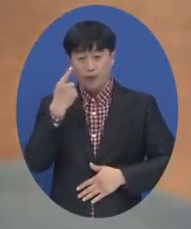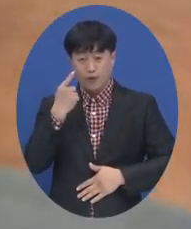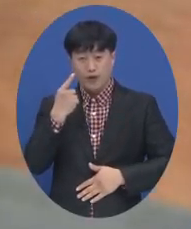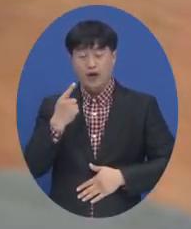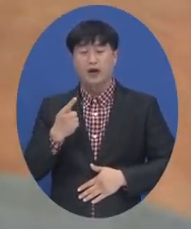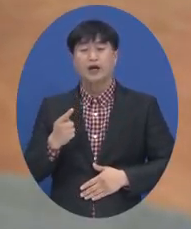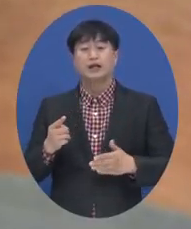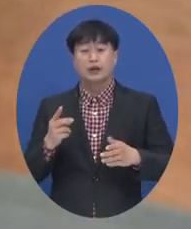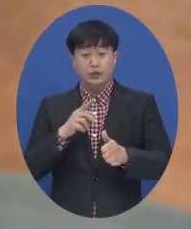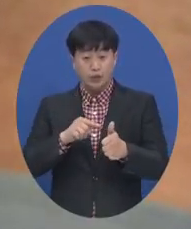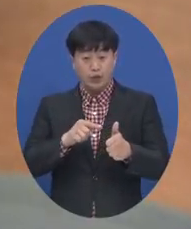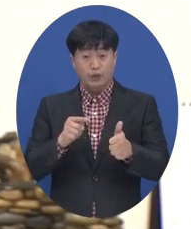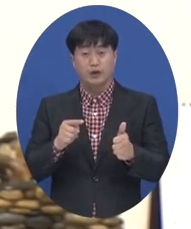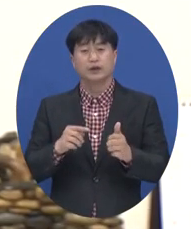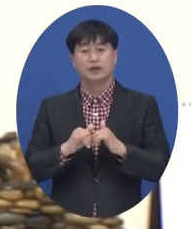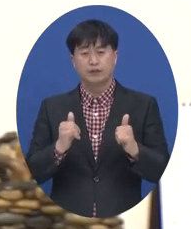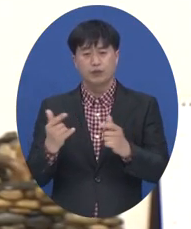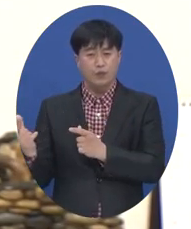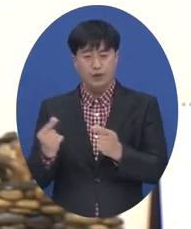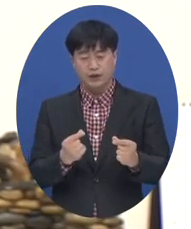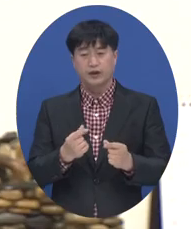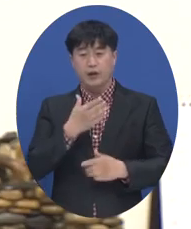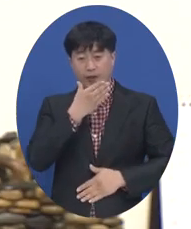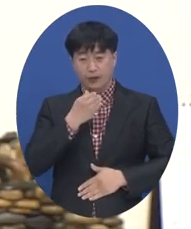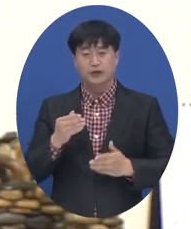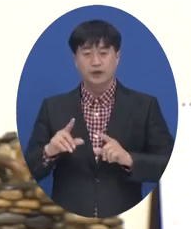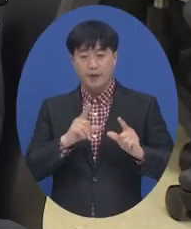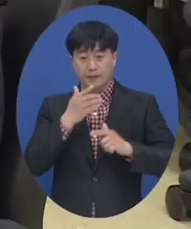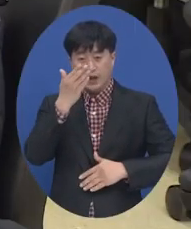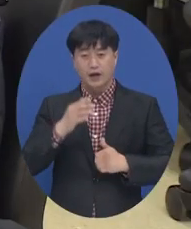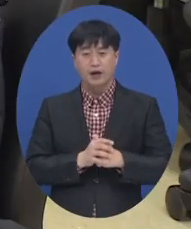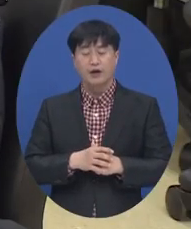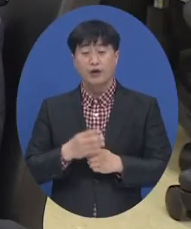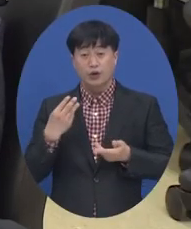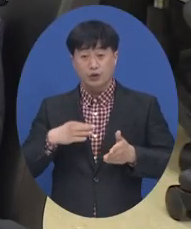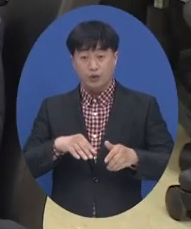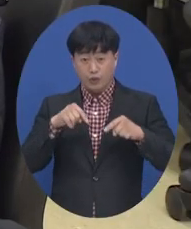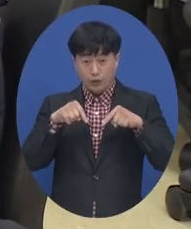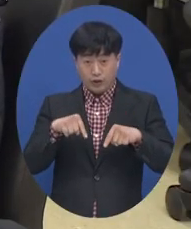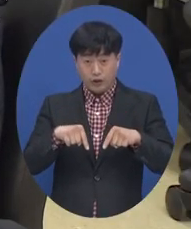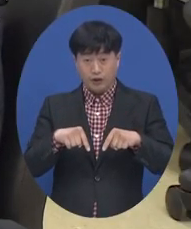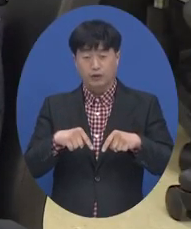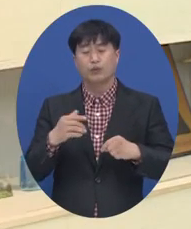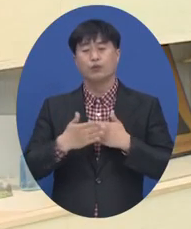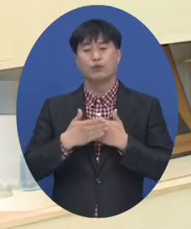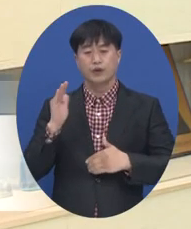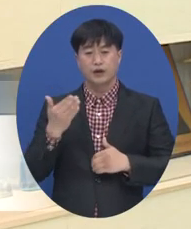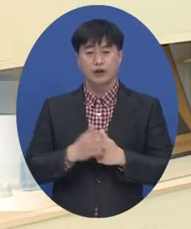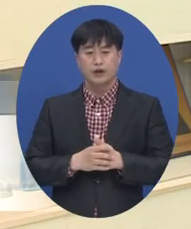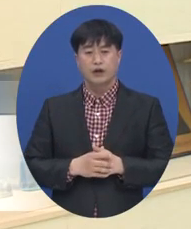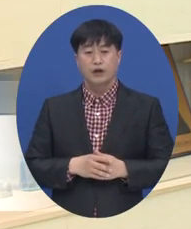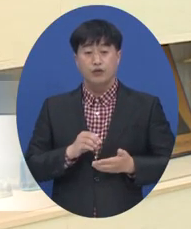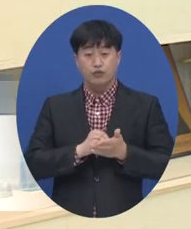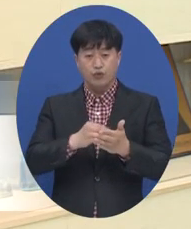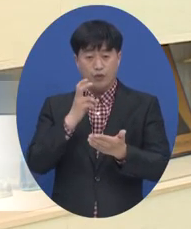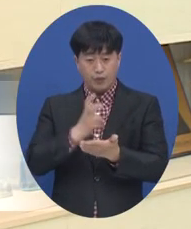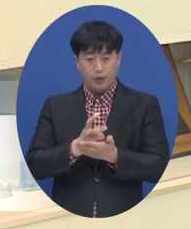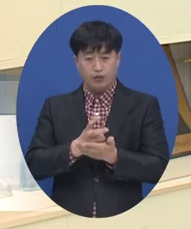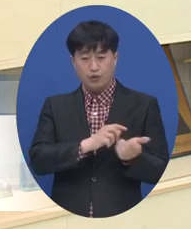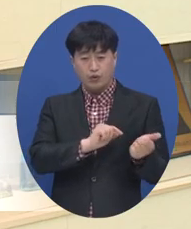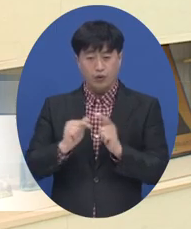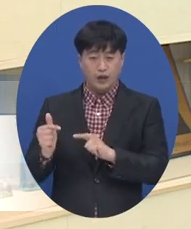있게 된 겁니다. 전환 과정에서 전문 노무사를 통한 경기도의 컨설팅이 큰 도움이 됐습니다. 취업 규정이라든지